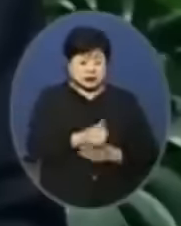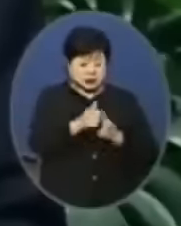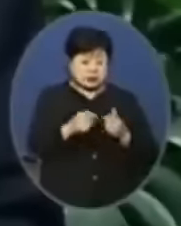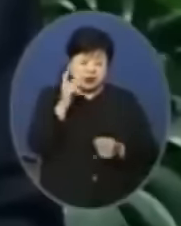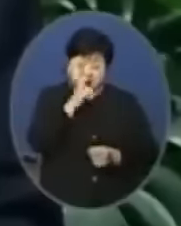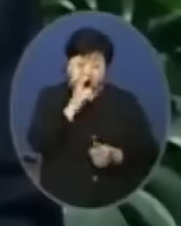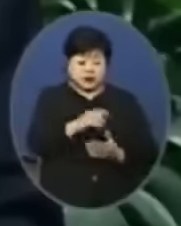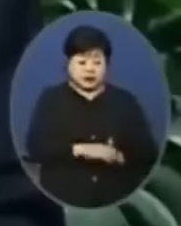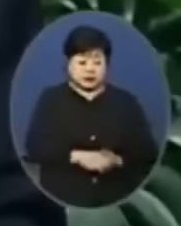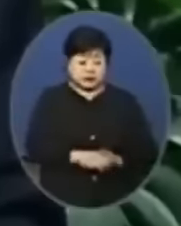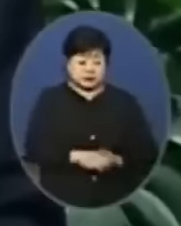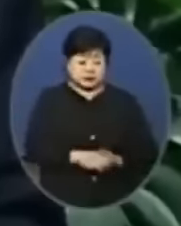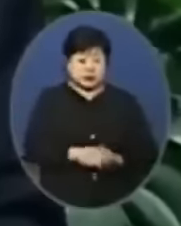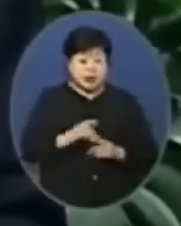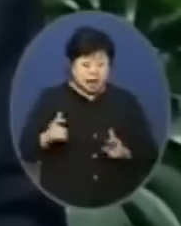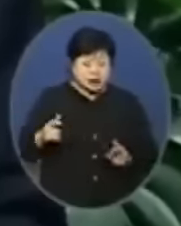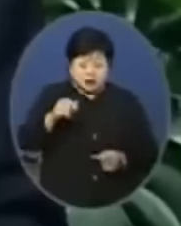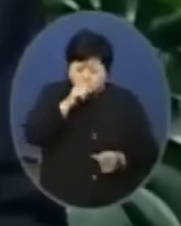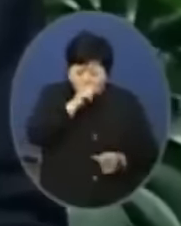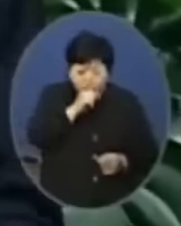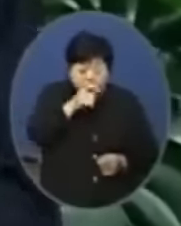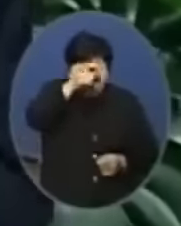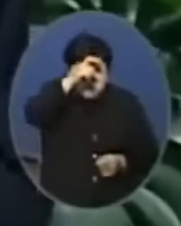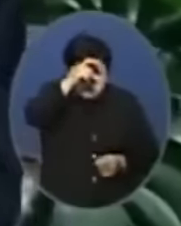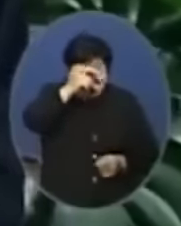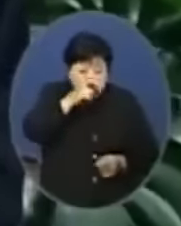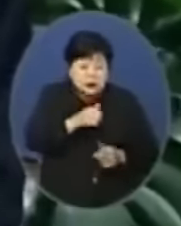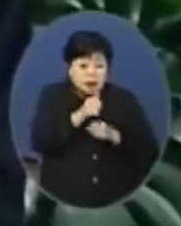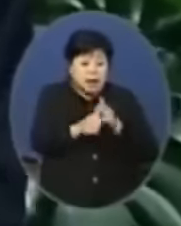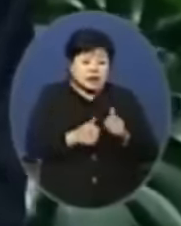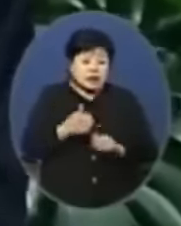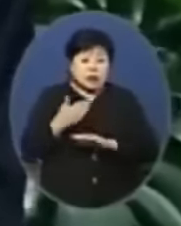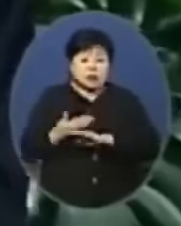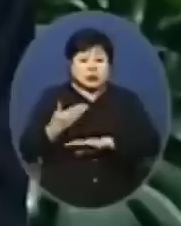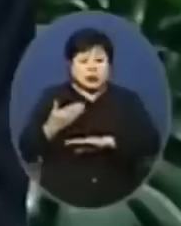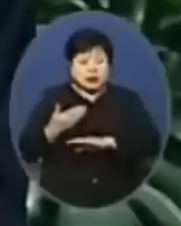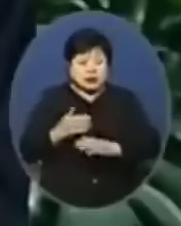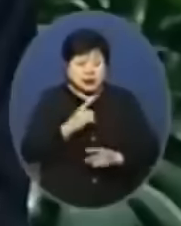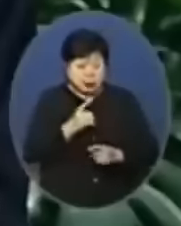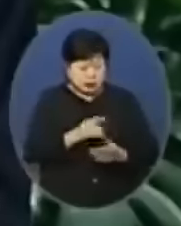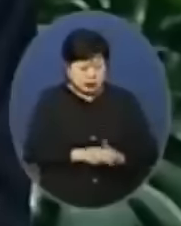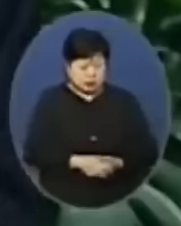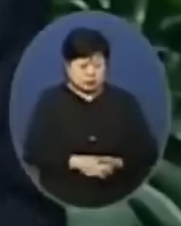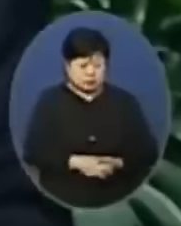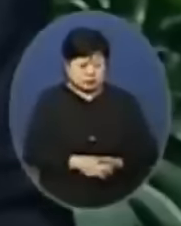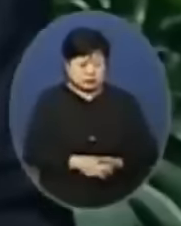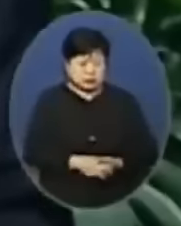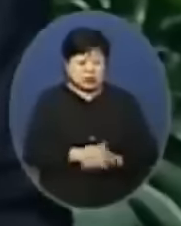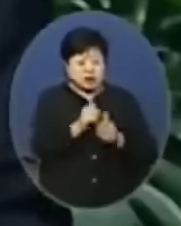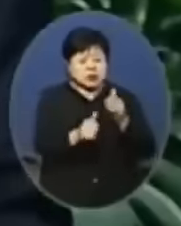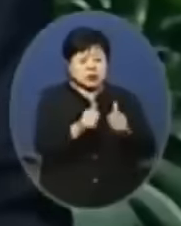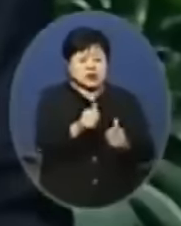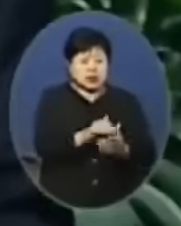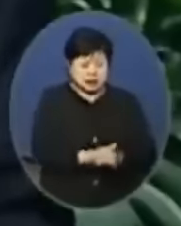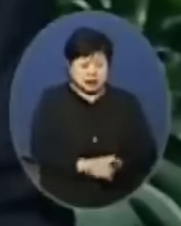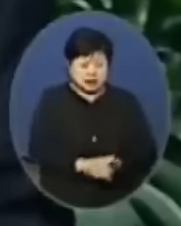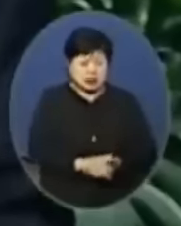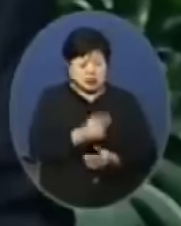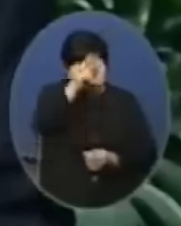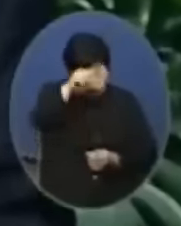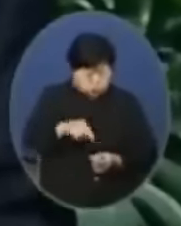그건 나쁘다 아니요 이건 좋습니다. 하나님하고 대결이 돼요. 경쟁이 돼요. 이